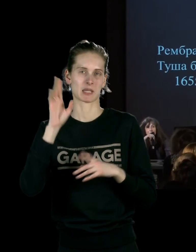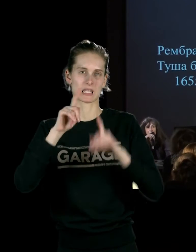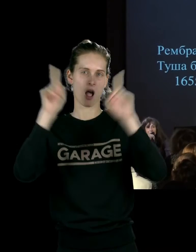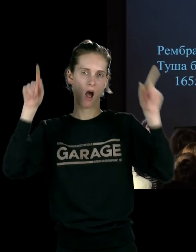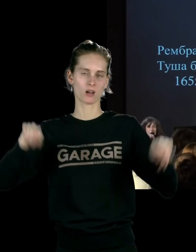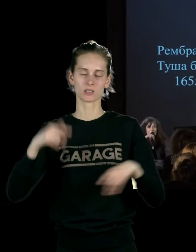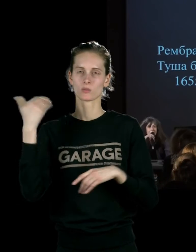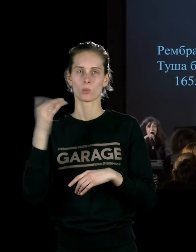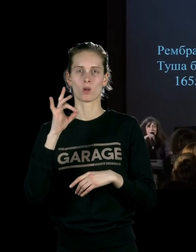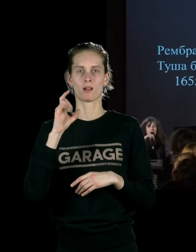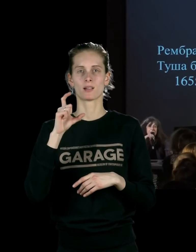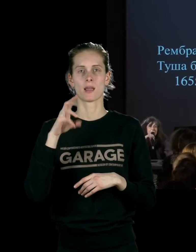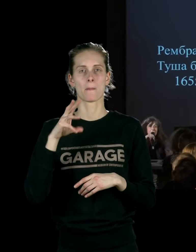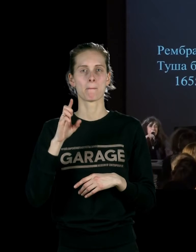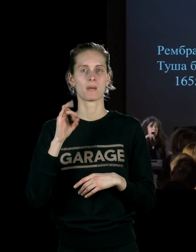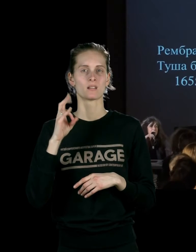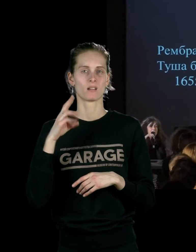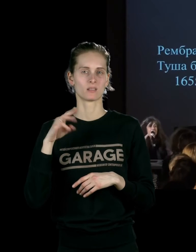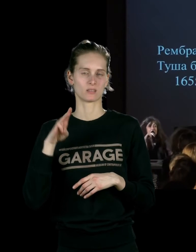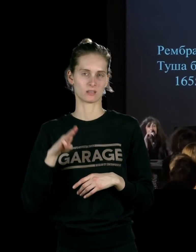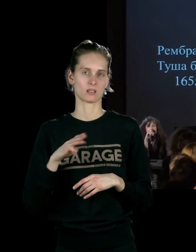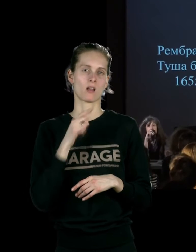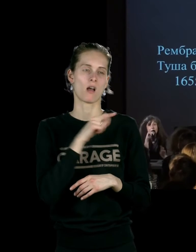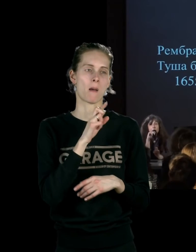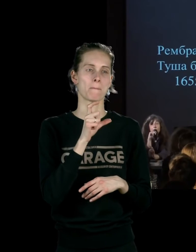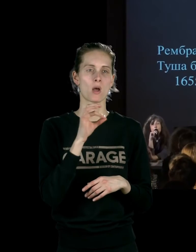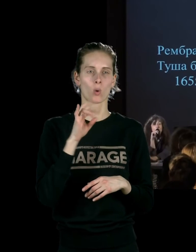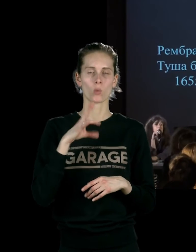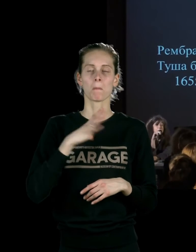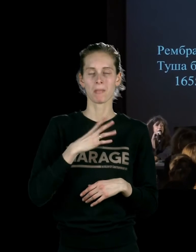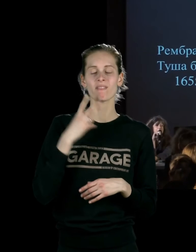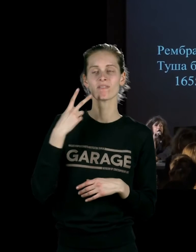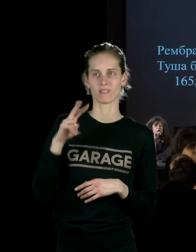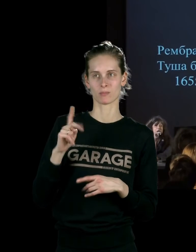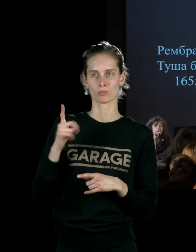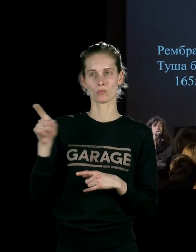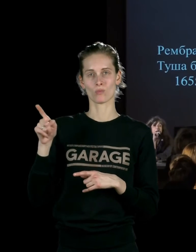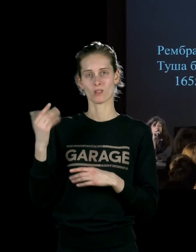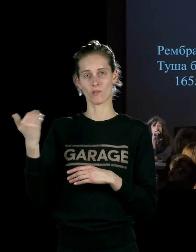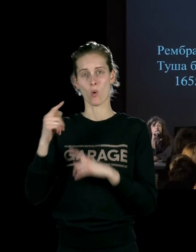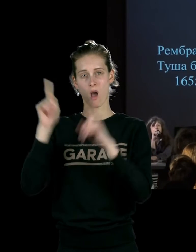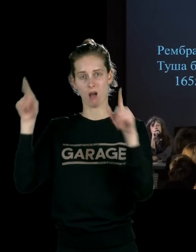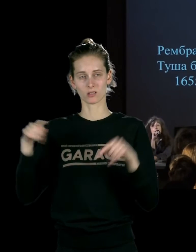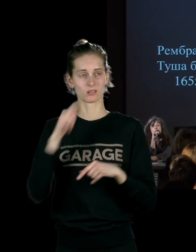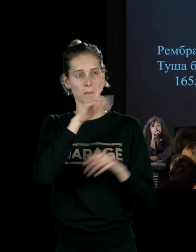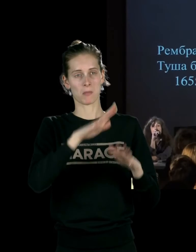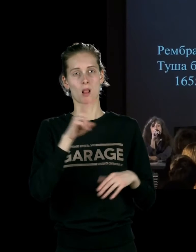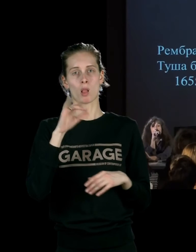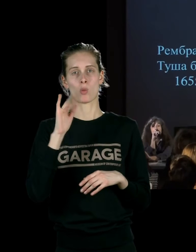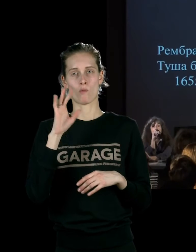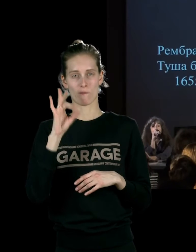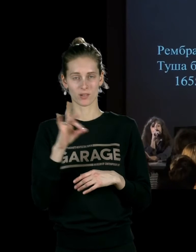знаменитое такое изображение бычьей туши, это знаменитая картина Рембрандта, которую Бекон, скорее всего, видел, потому что